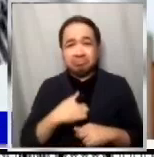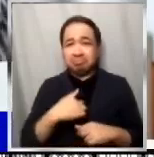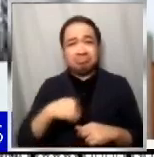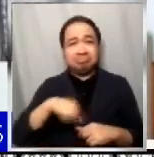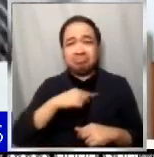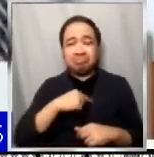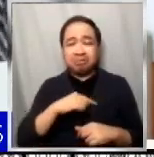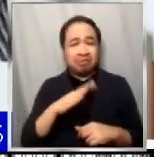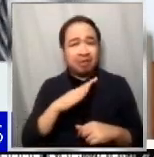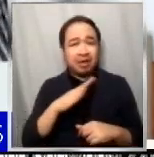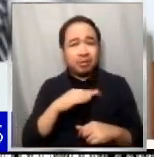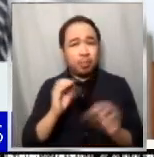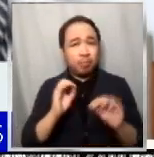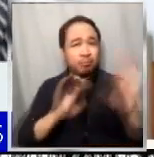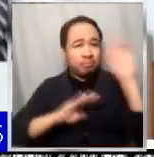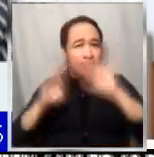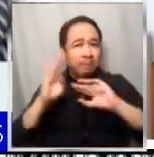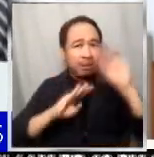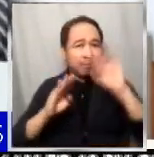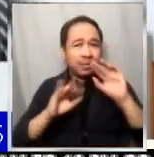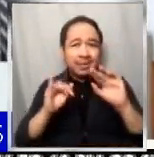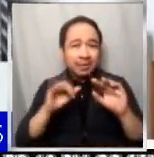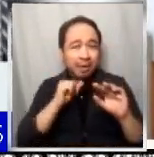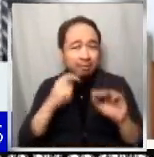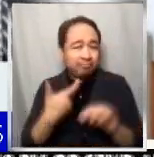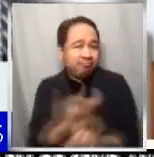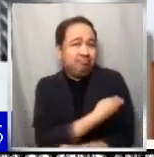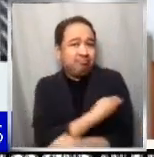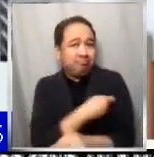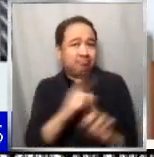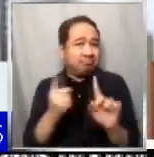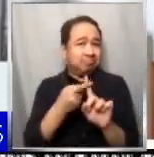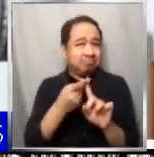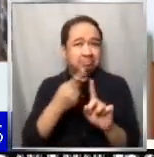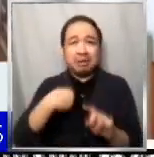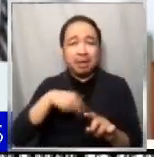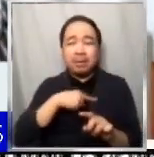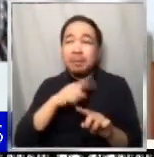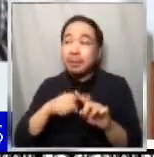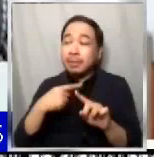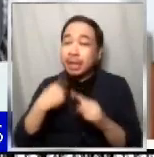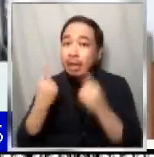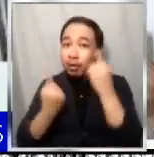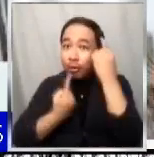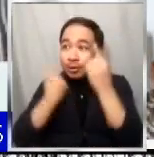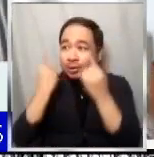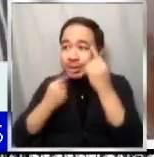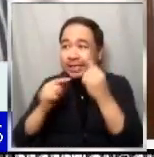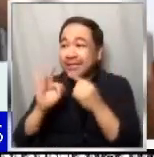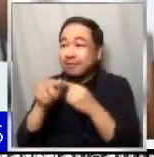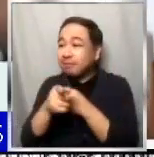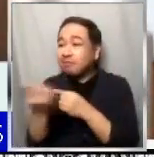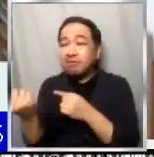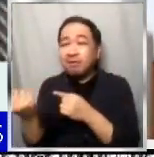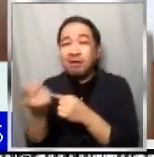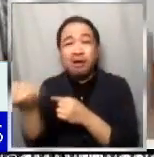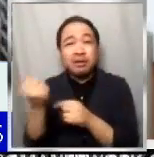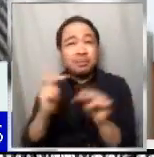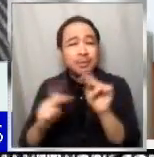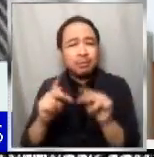ang inaalala ko kasi, baka kasing ibang tao, magdalawang isip ngayon. Kasi bakit sa amin papasa